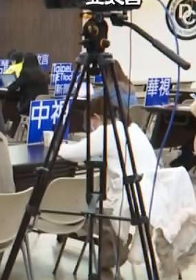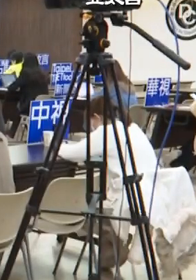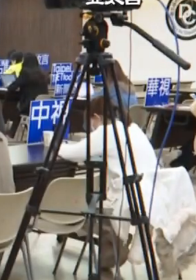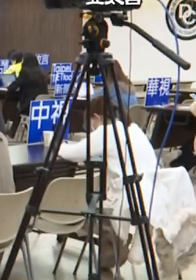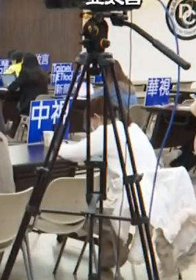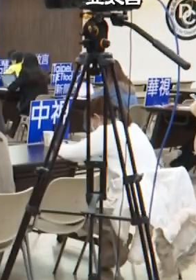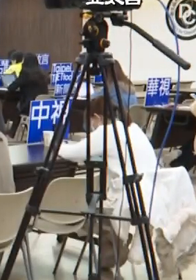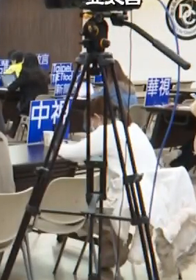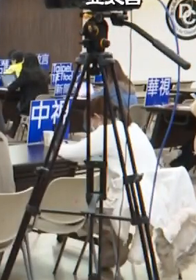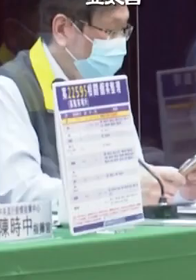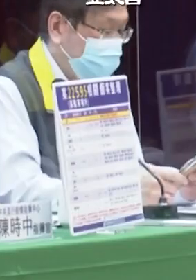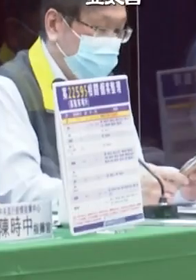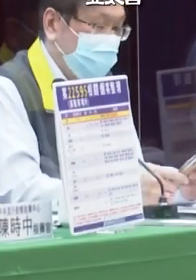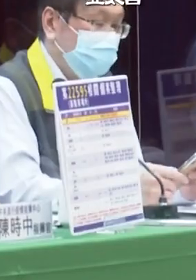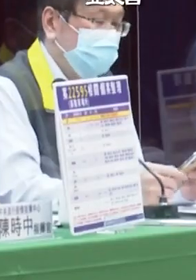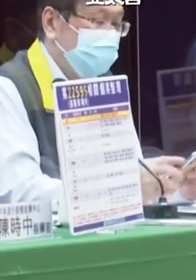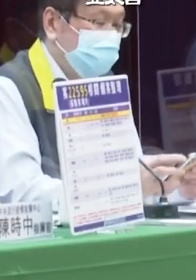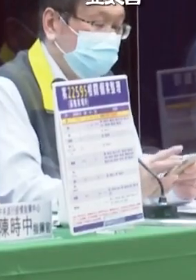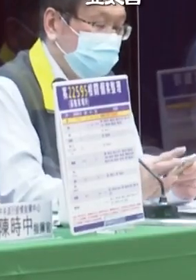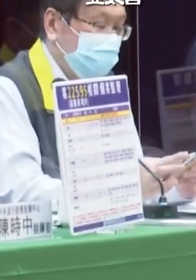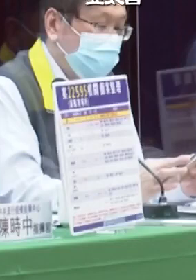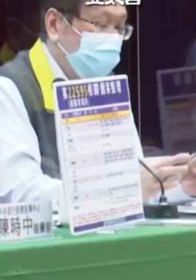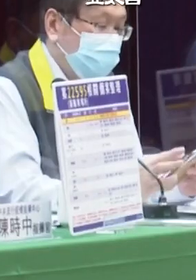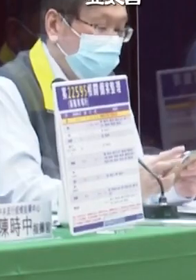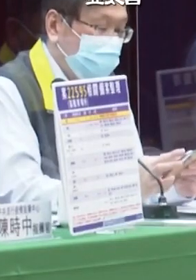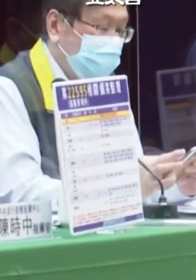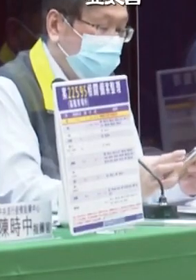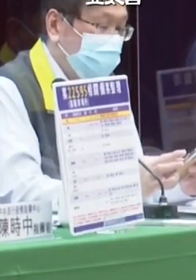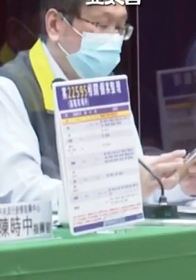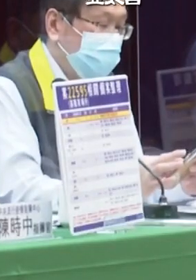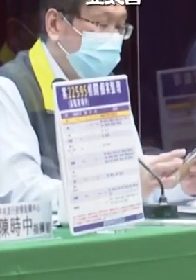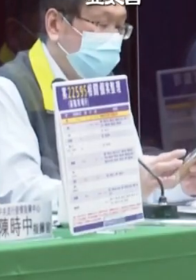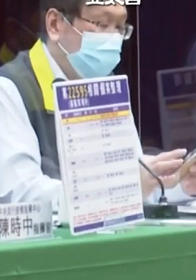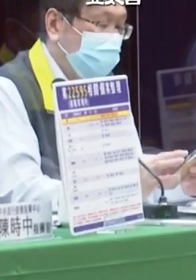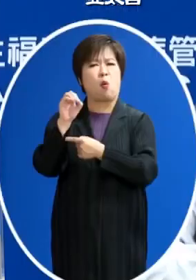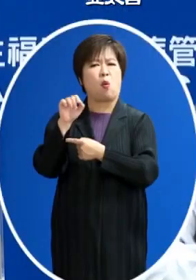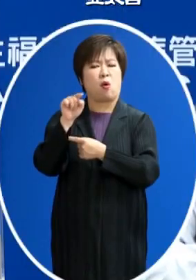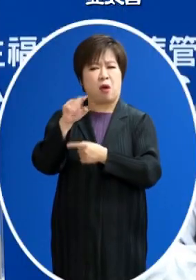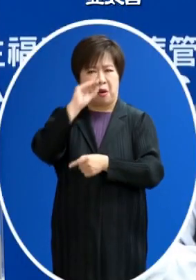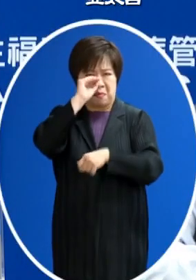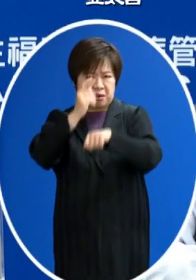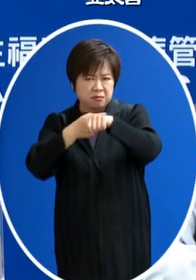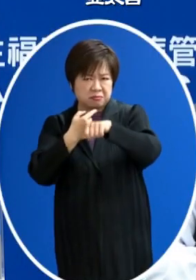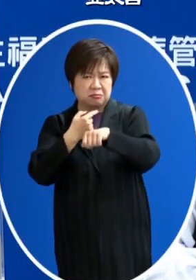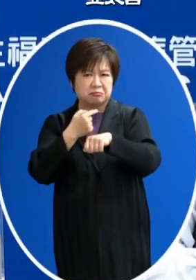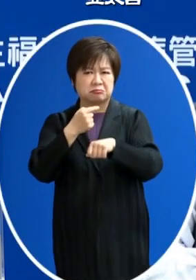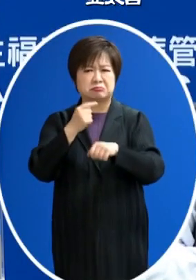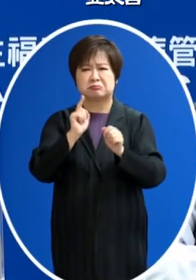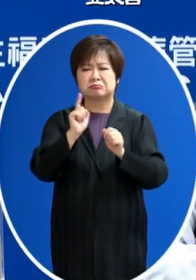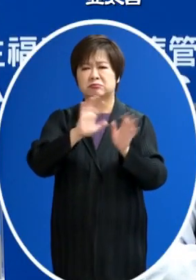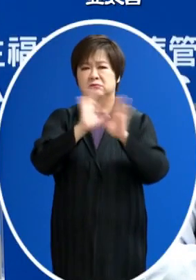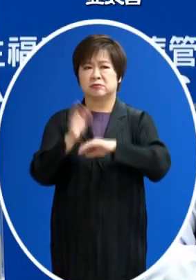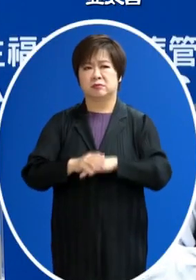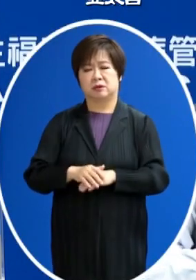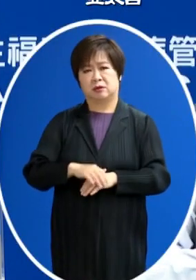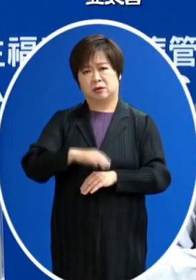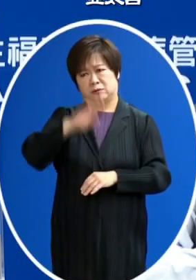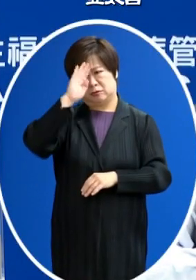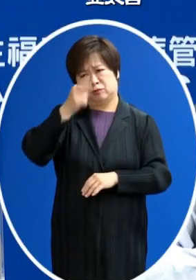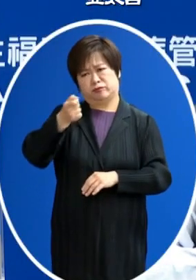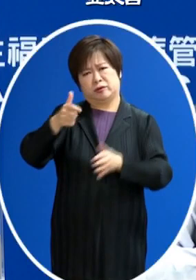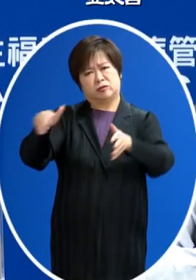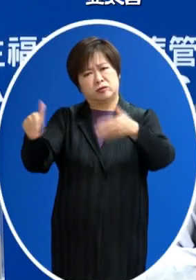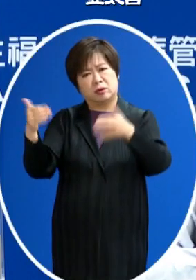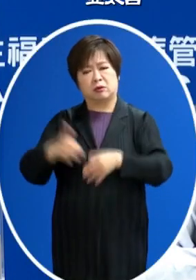其他包括桃园工作室、大潭电厂、台中婚宴等都有新增。 事实上在轻症无症状的相对的